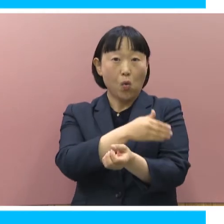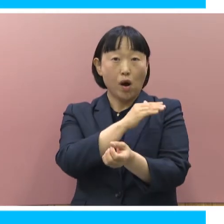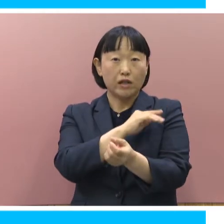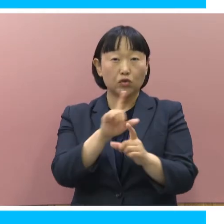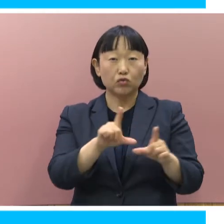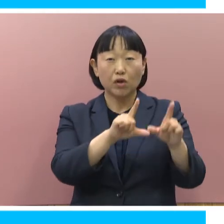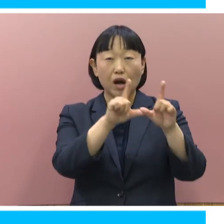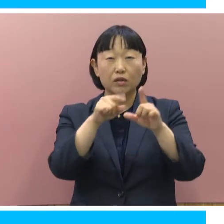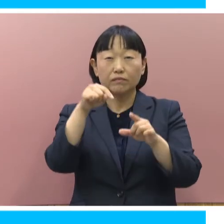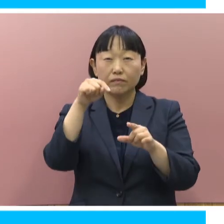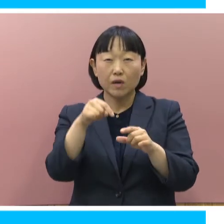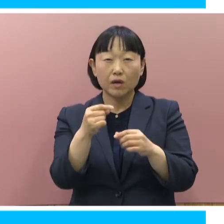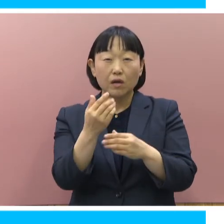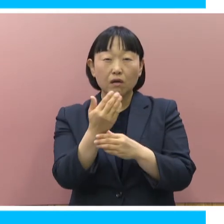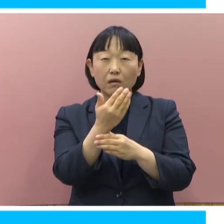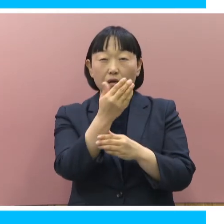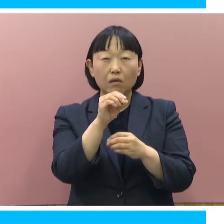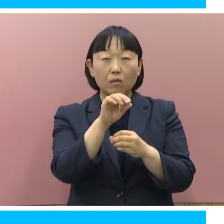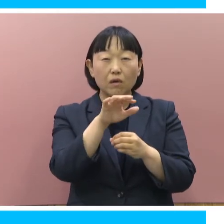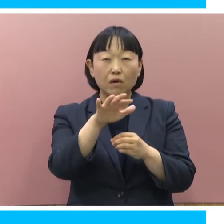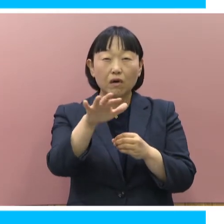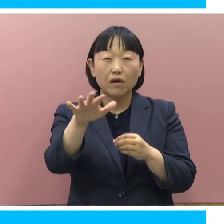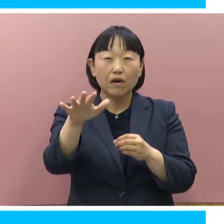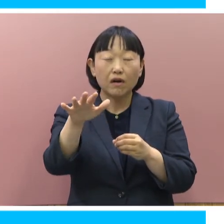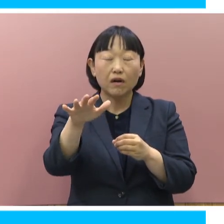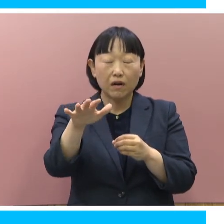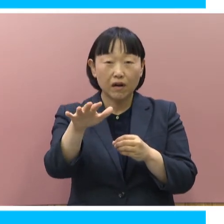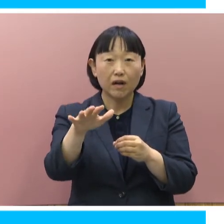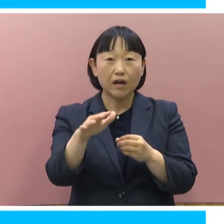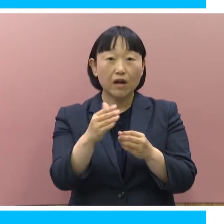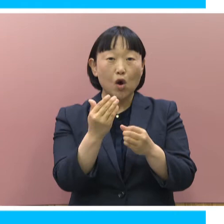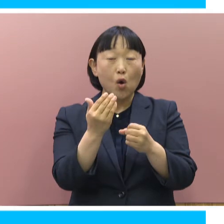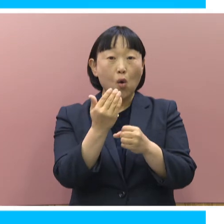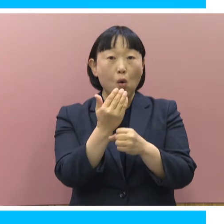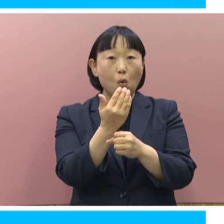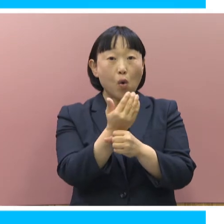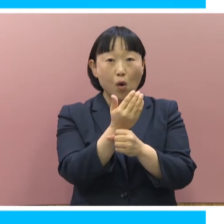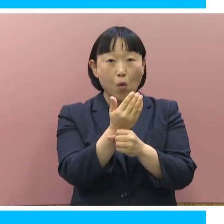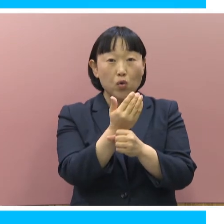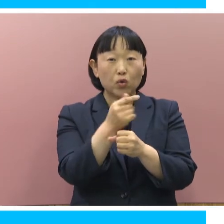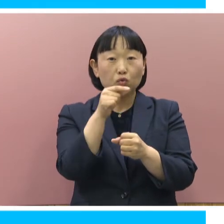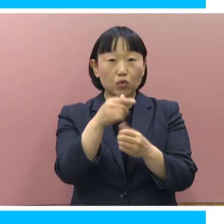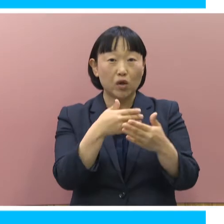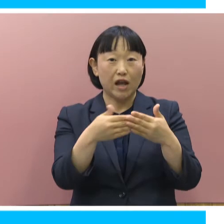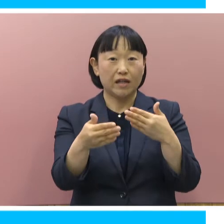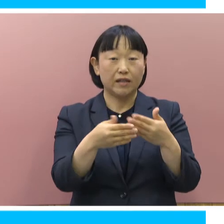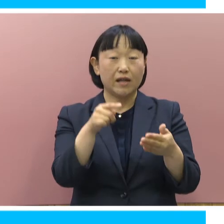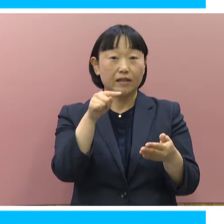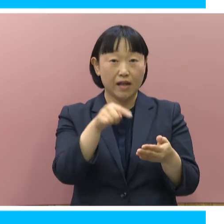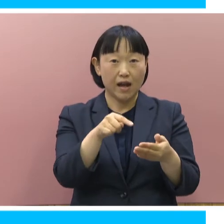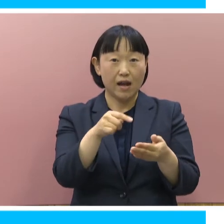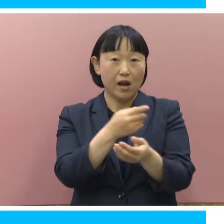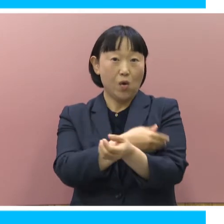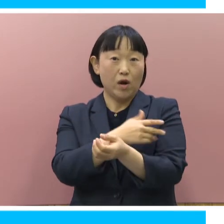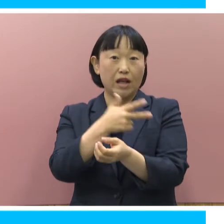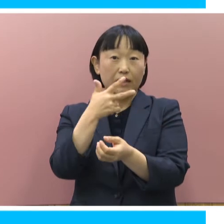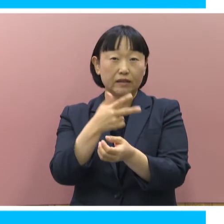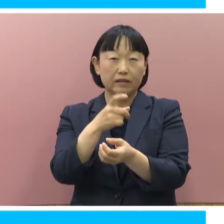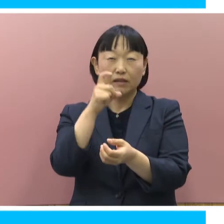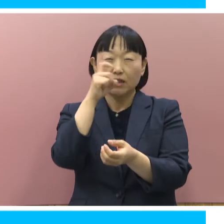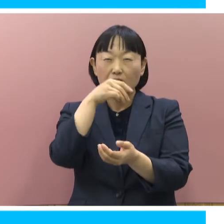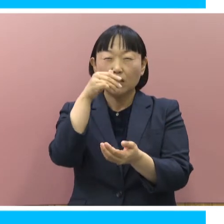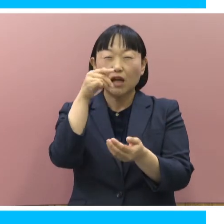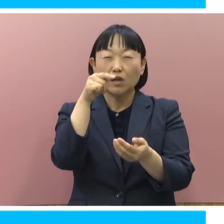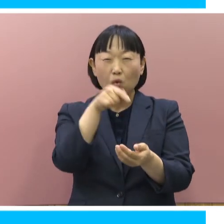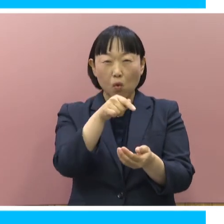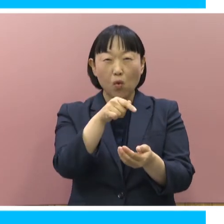しの明かりとして愛され続ける和ろうそくの灯火の体験や、岡崎市最古といわれる